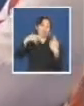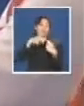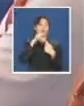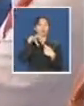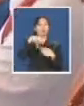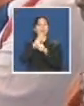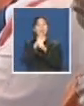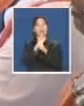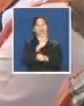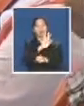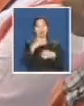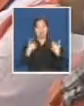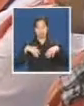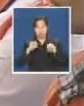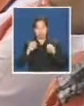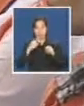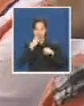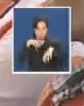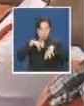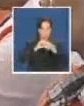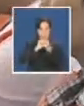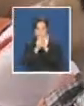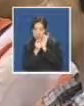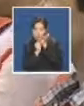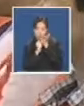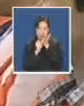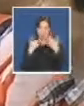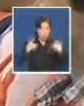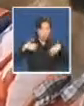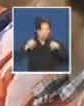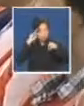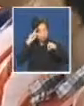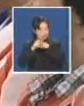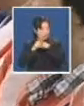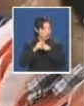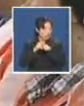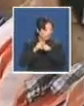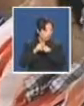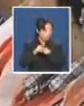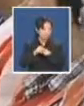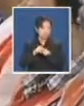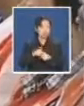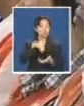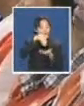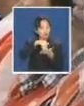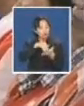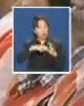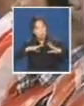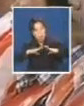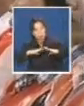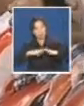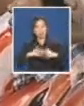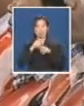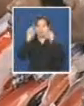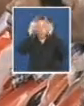นะครับใบปรับปรุงวินให้มีที่พักนะครับมีป้ายในเรื่องของราคามีความชัดเจน